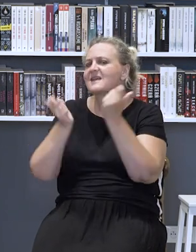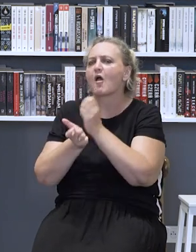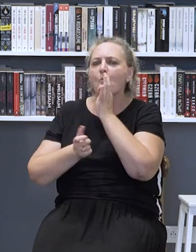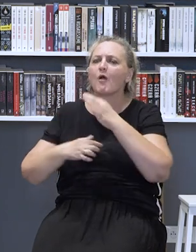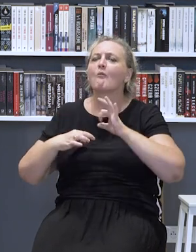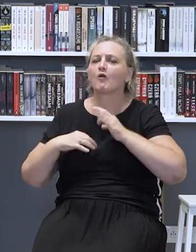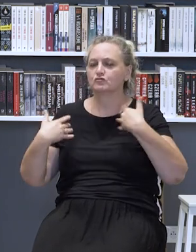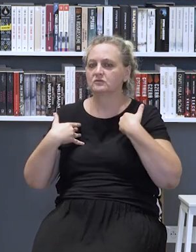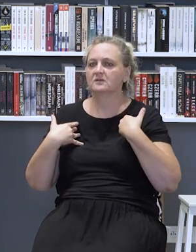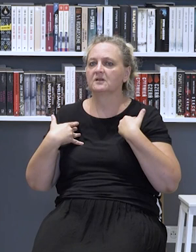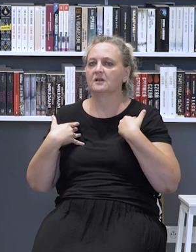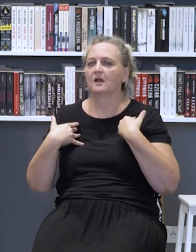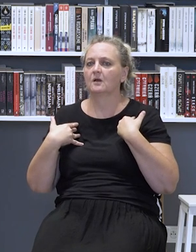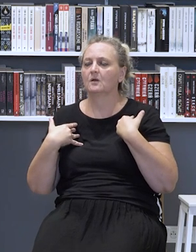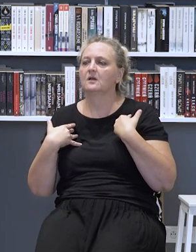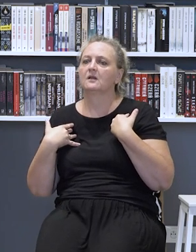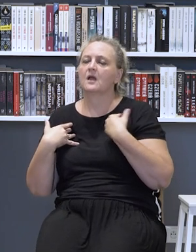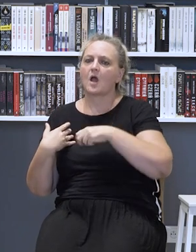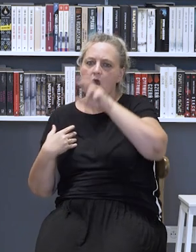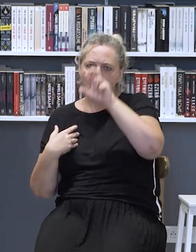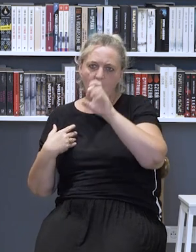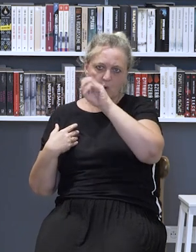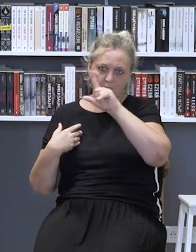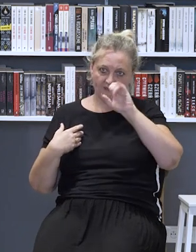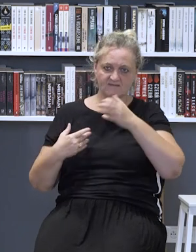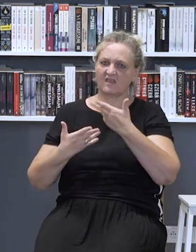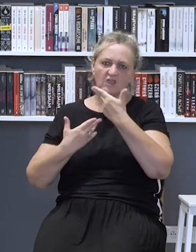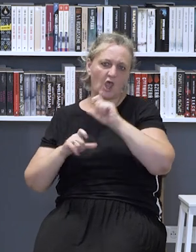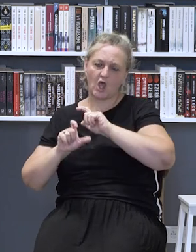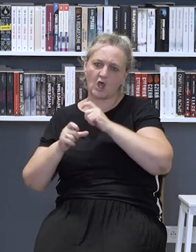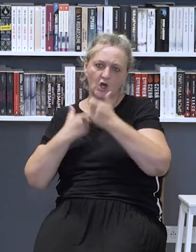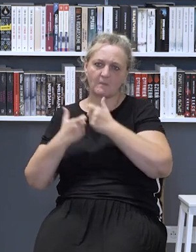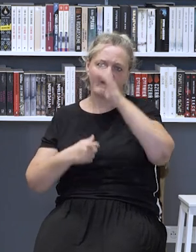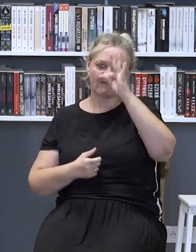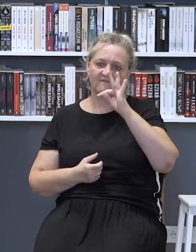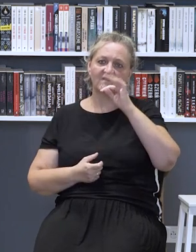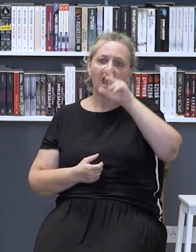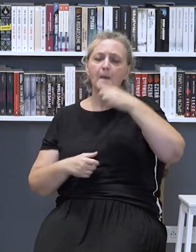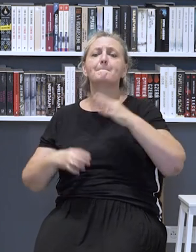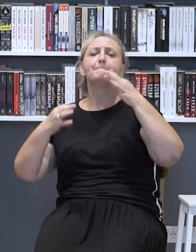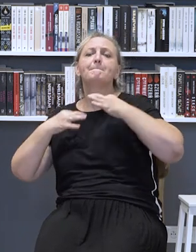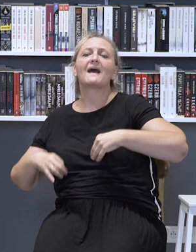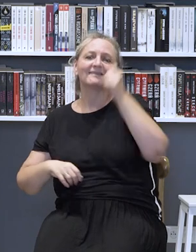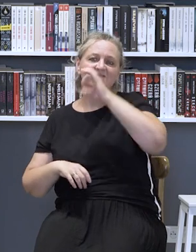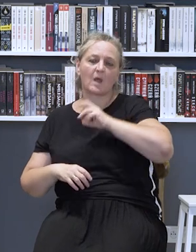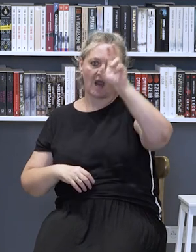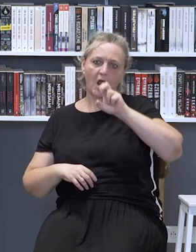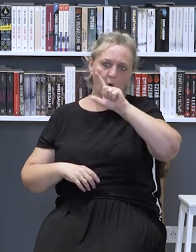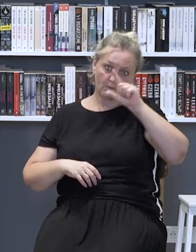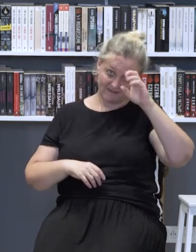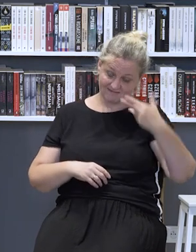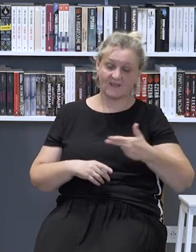młodość: Hauben, nie filozuj. Moje panieńskie nazwisko Hauben, nie